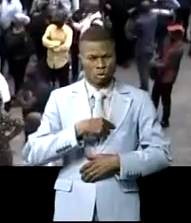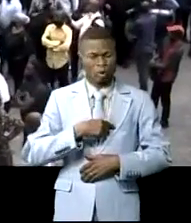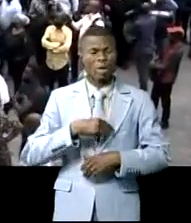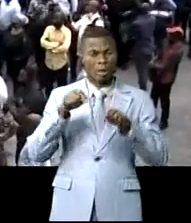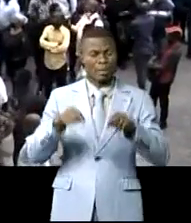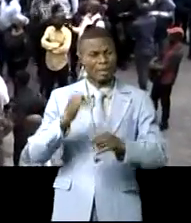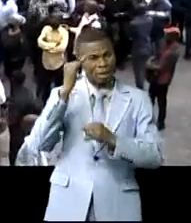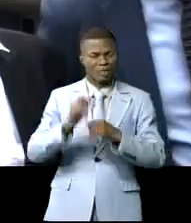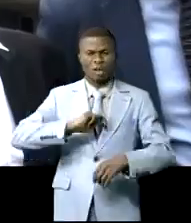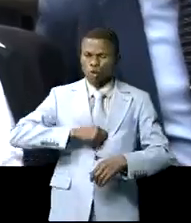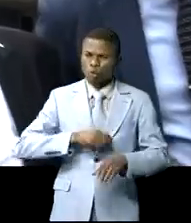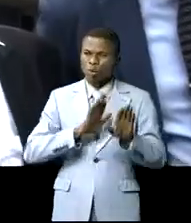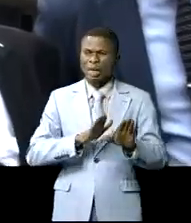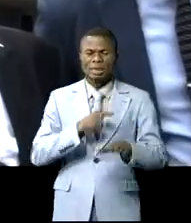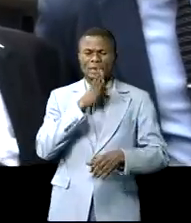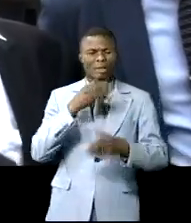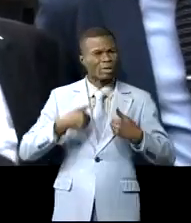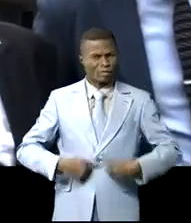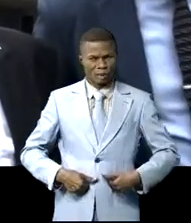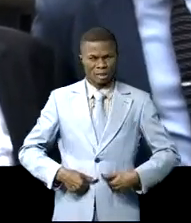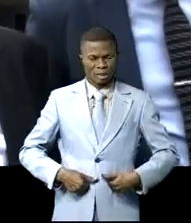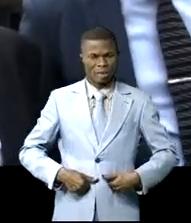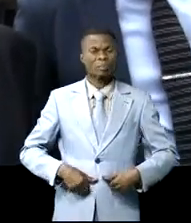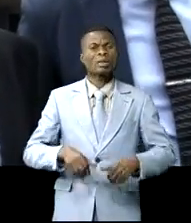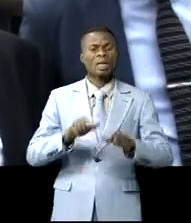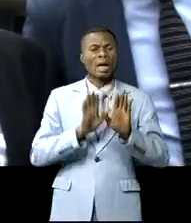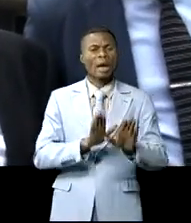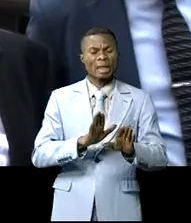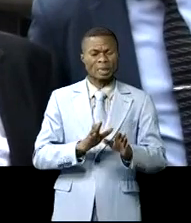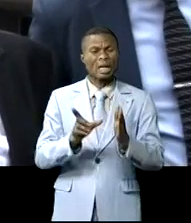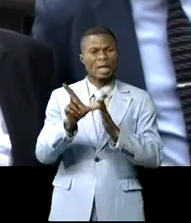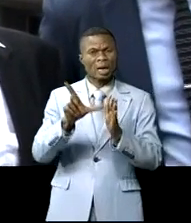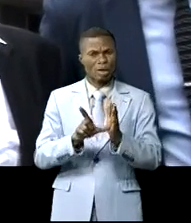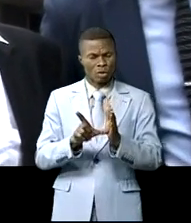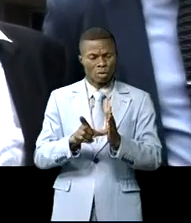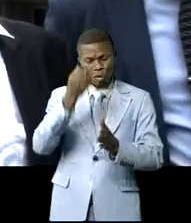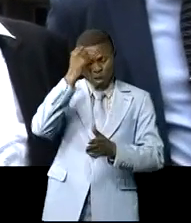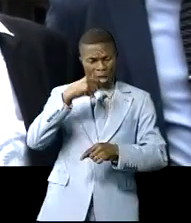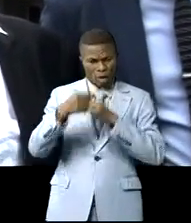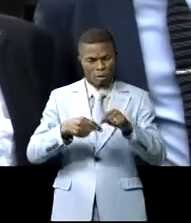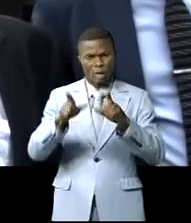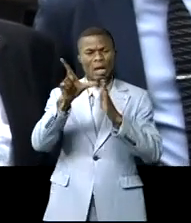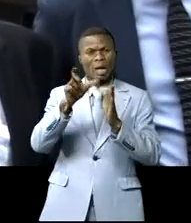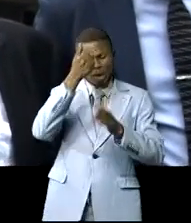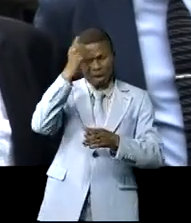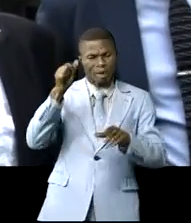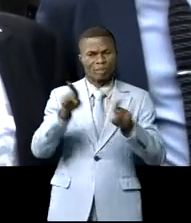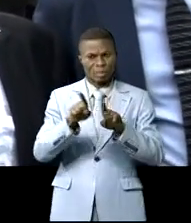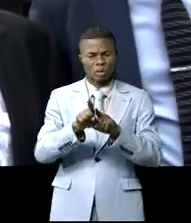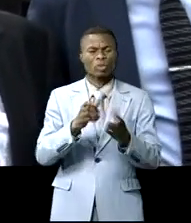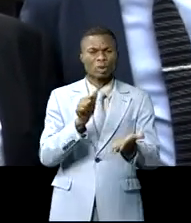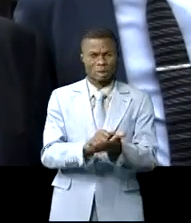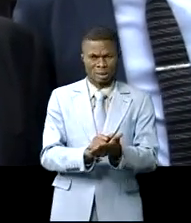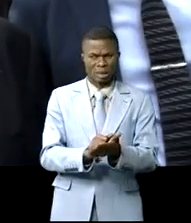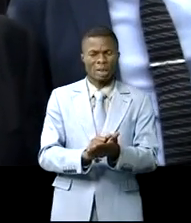au terme du préavis. C'est un préavis légal. Maintenant, nous avons entamé la grève et la grève aussi est légale. Nous